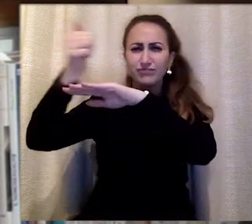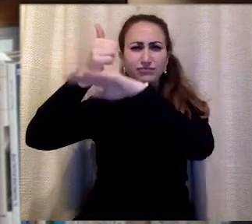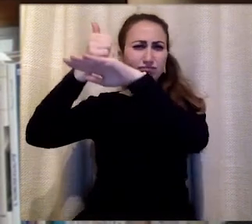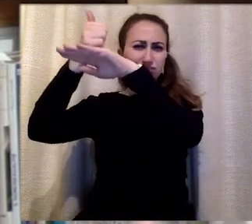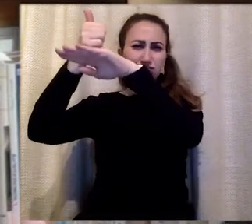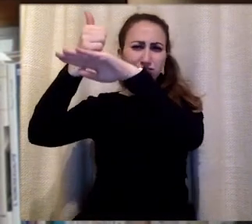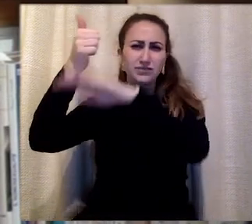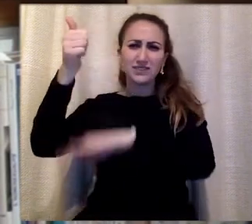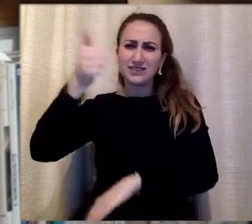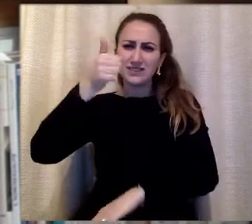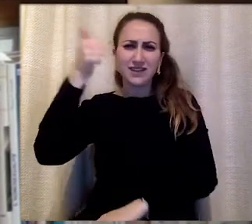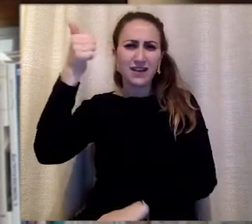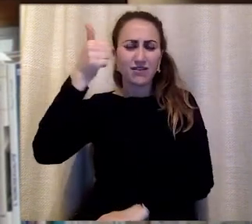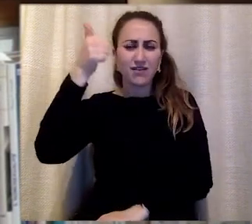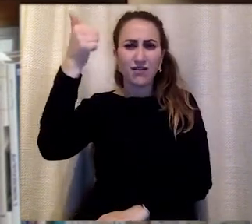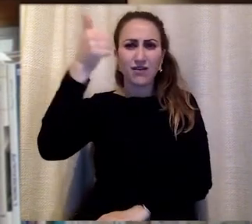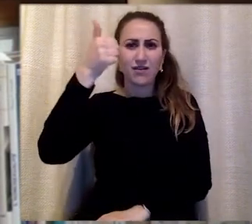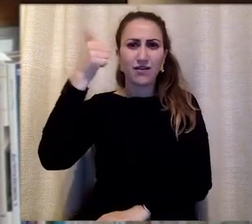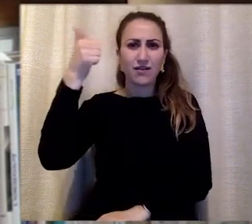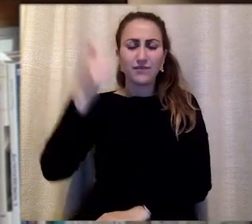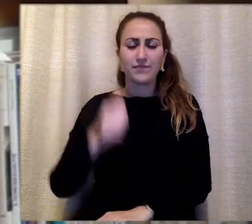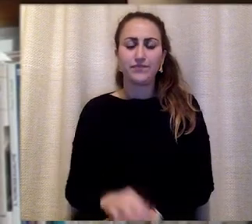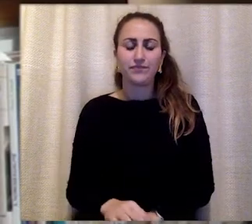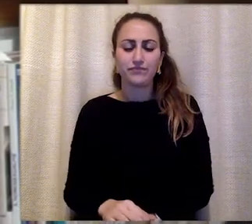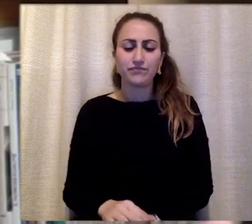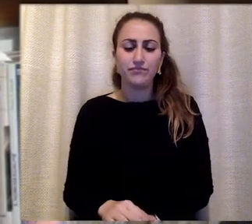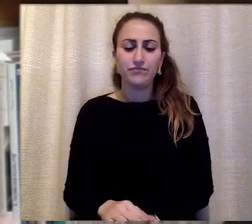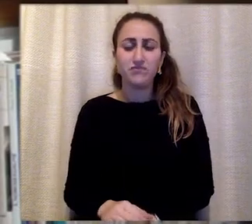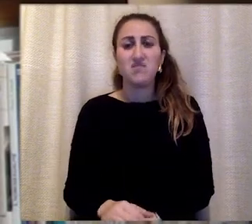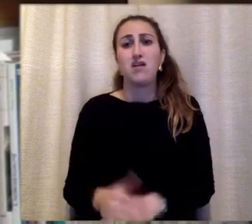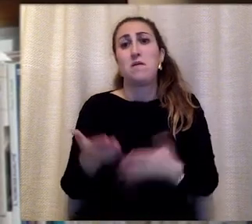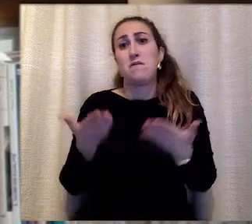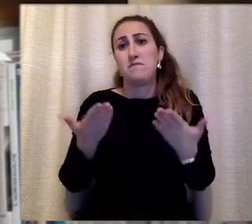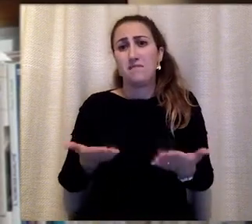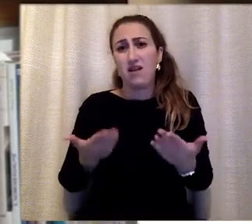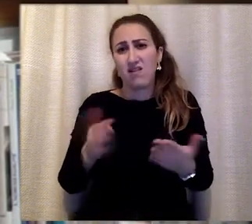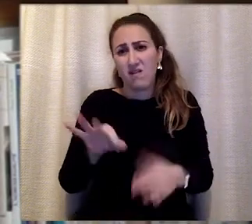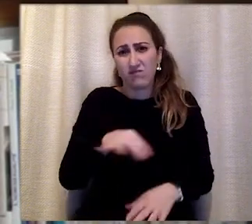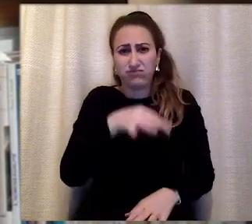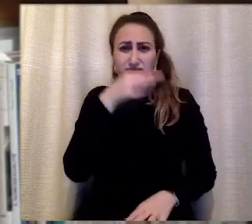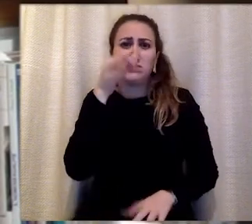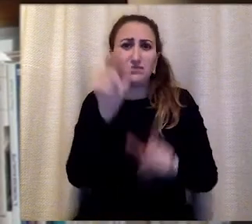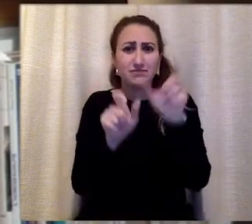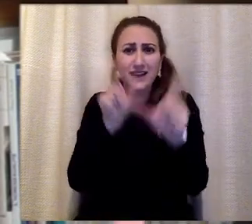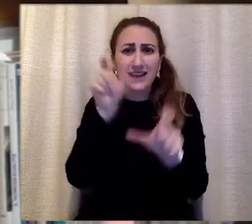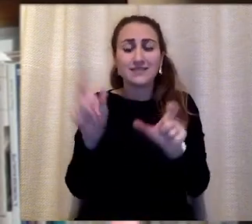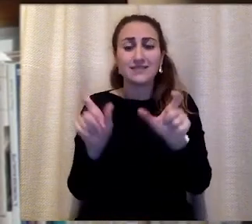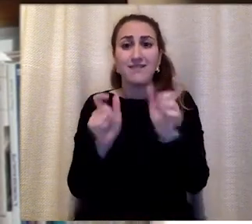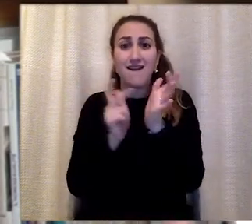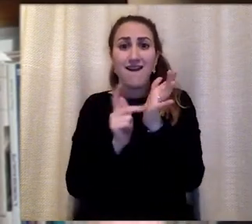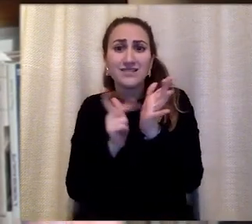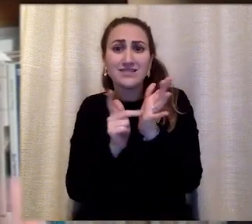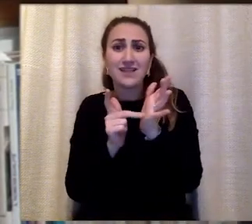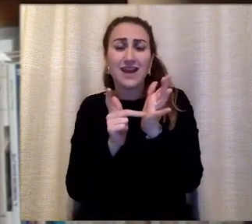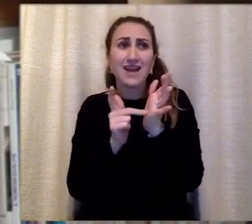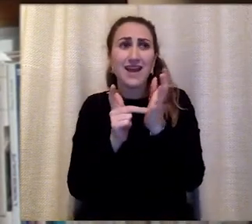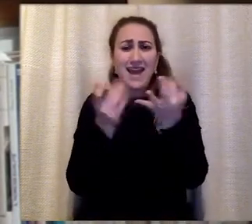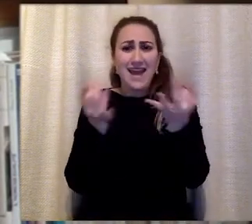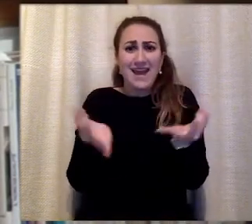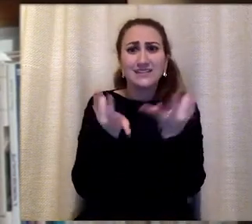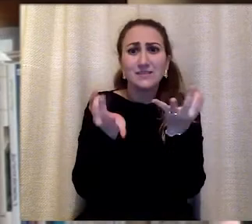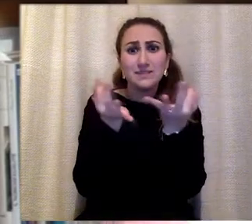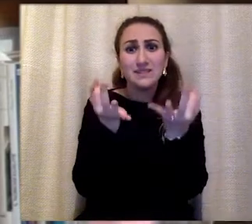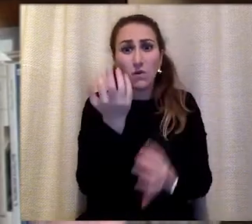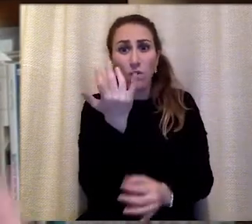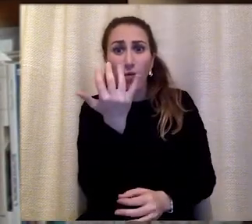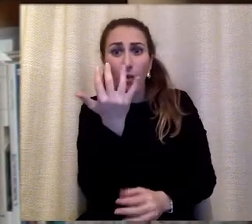où il y a plein d'explications qui sont données. J'ai entendu toutes sortes de théories, des théories de complot,